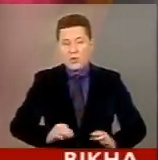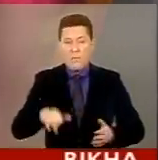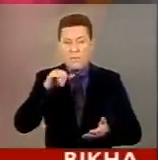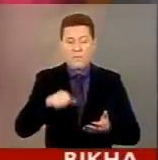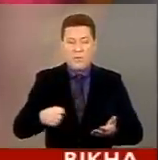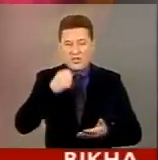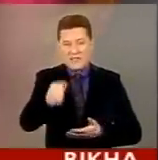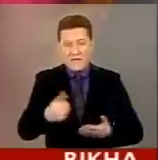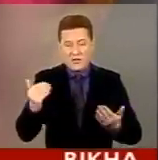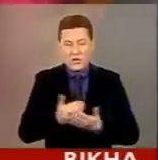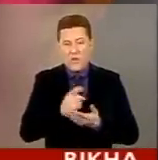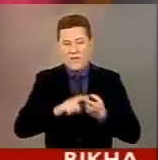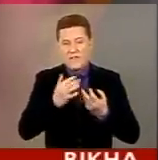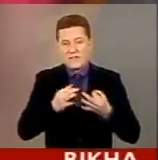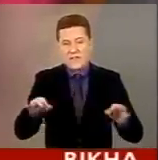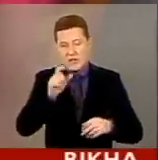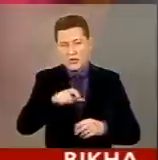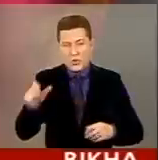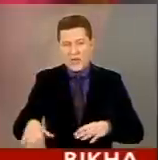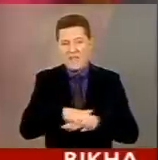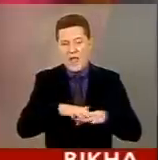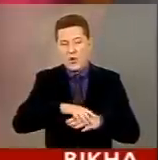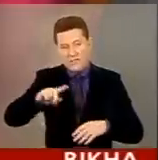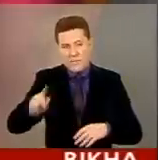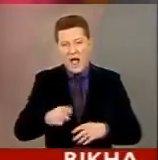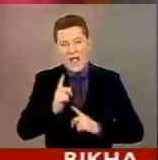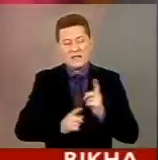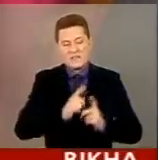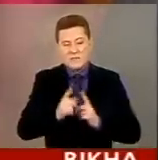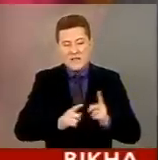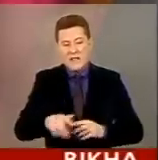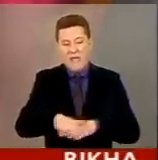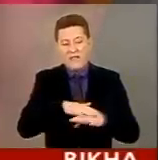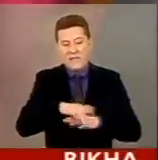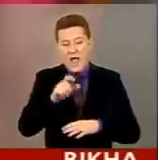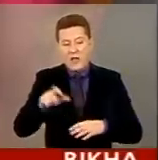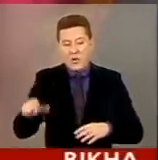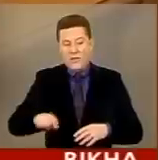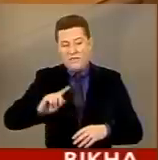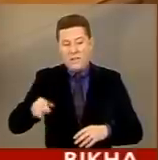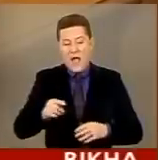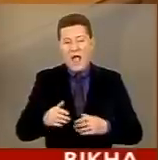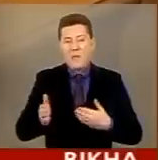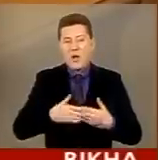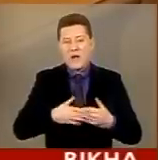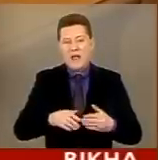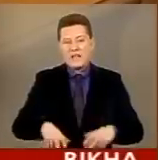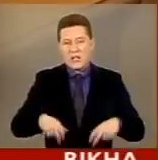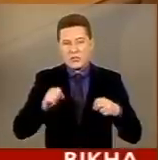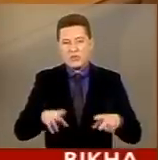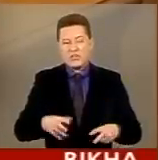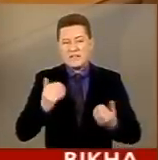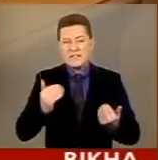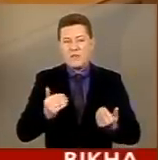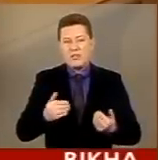людей? Тому що народ вимагає змін, народ вимагає покарання злочинності. Сьогодні жодного